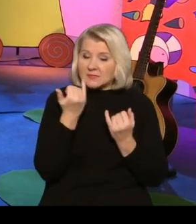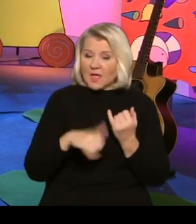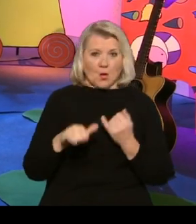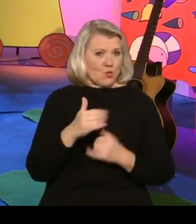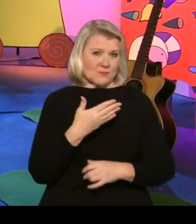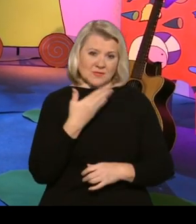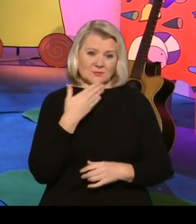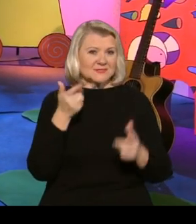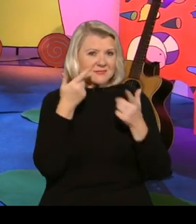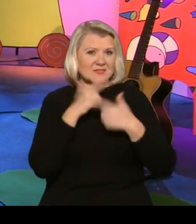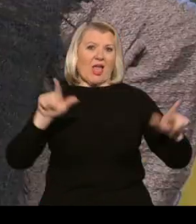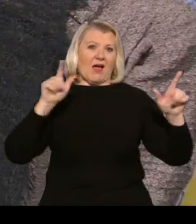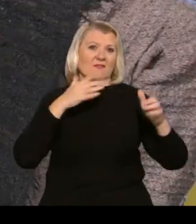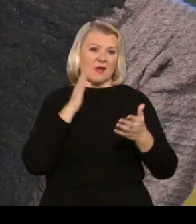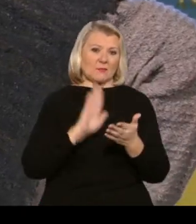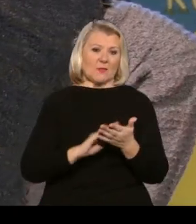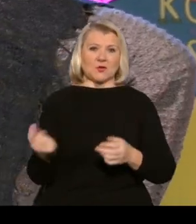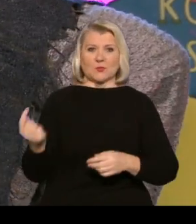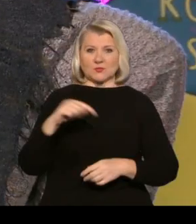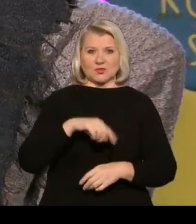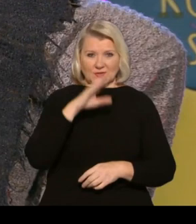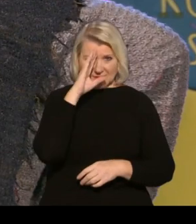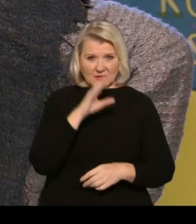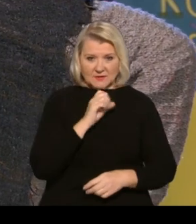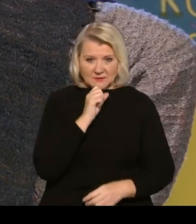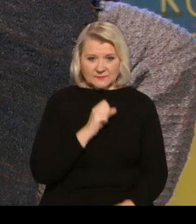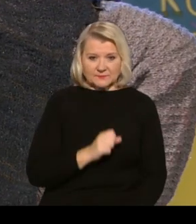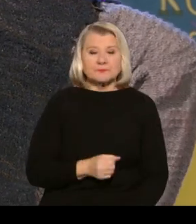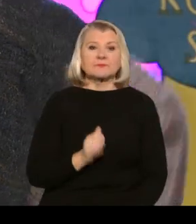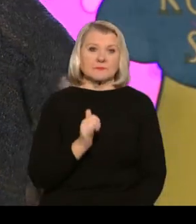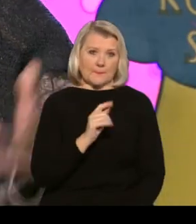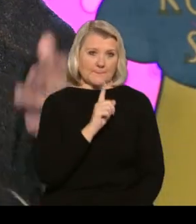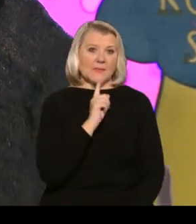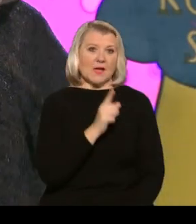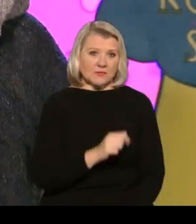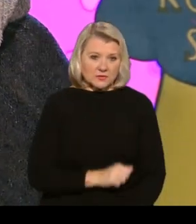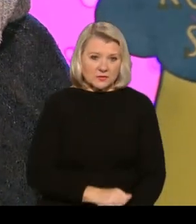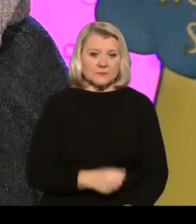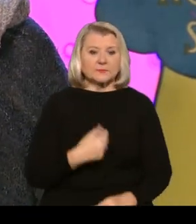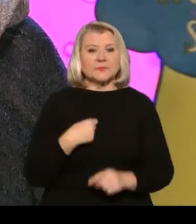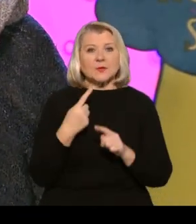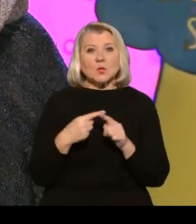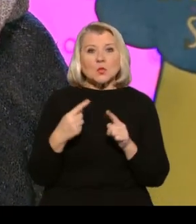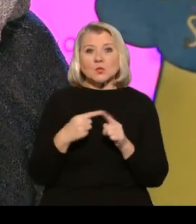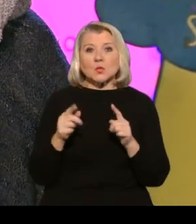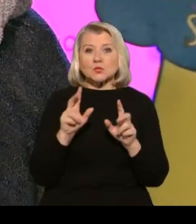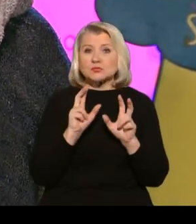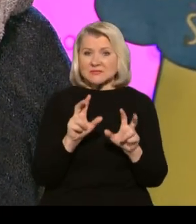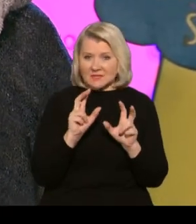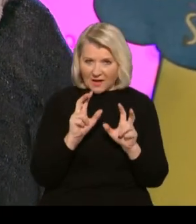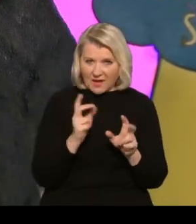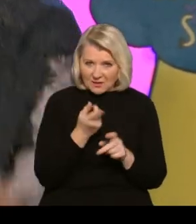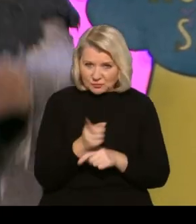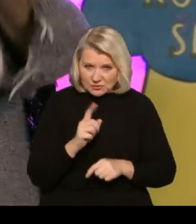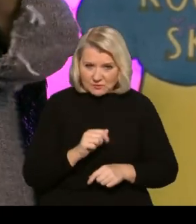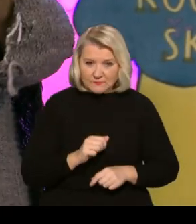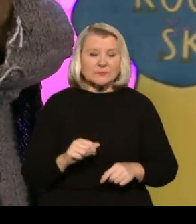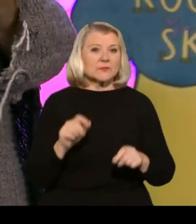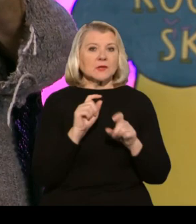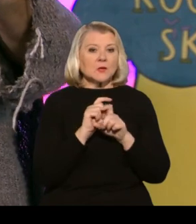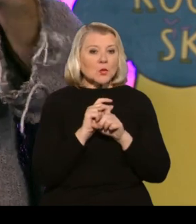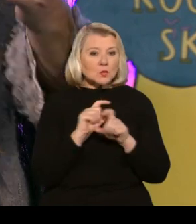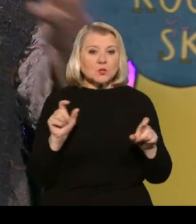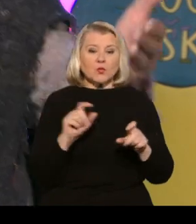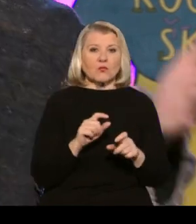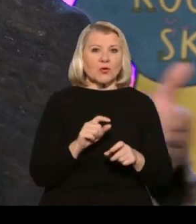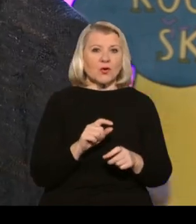Sláva, děda je tady. Jo, přesně tak. Já jsem vás jenom trošku postrašil. Abych